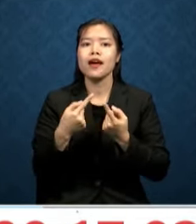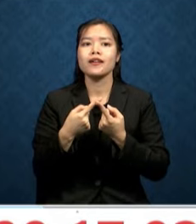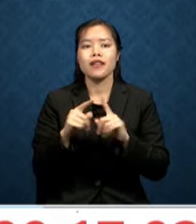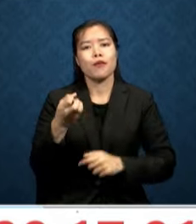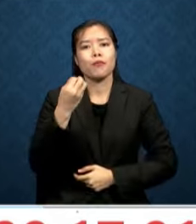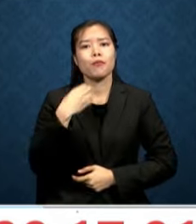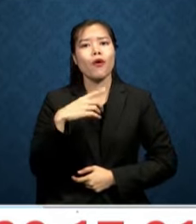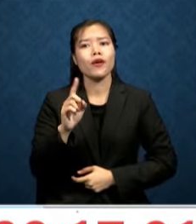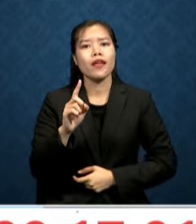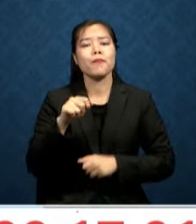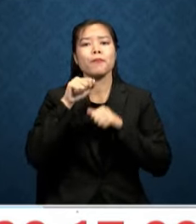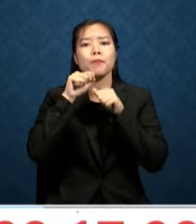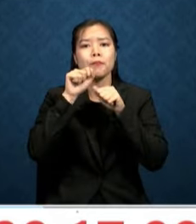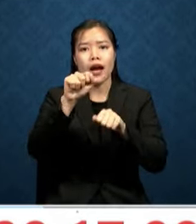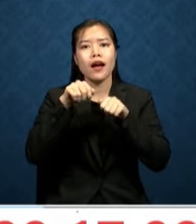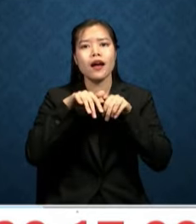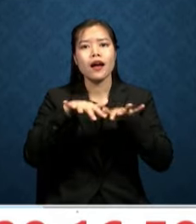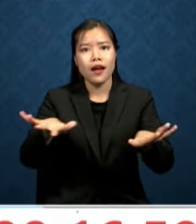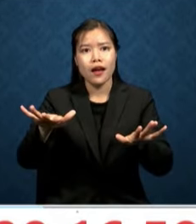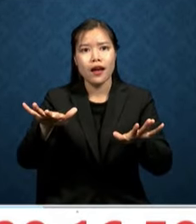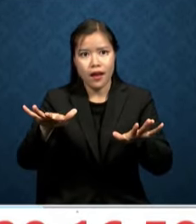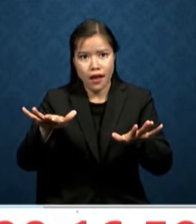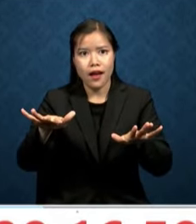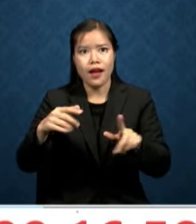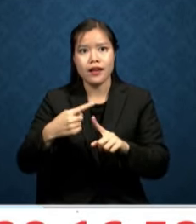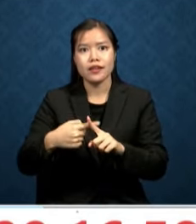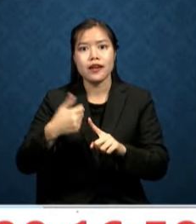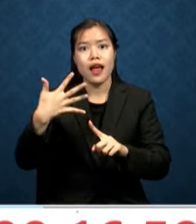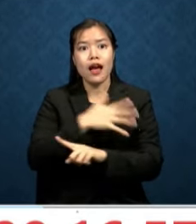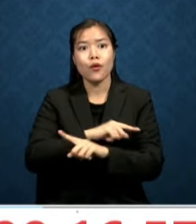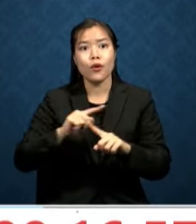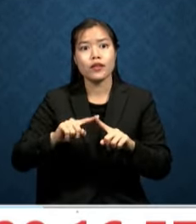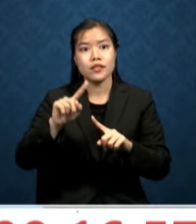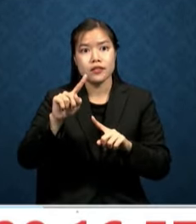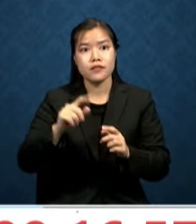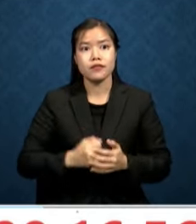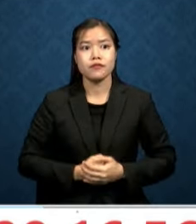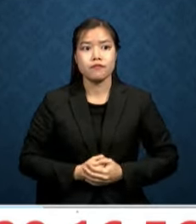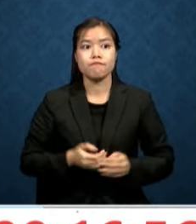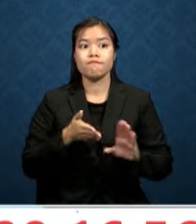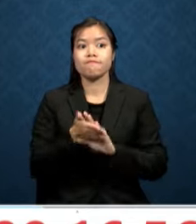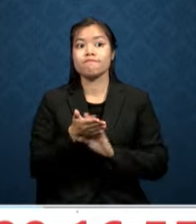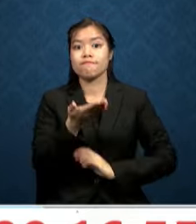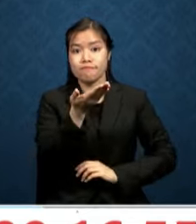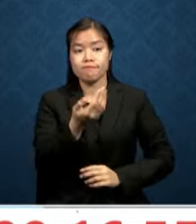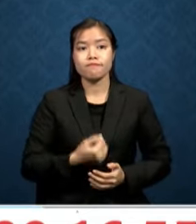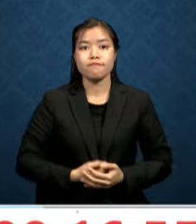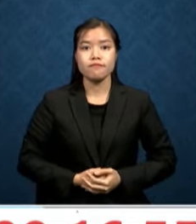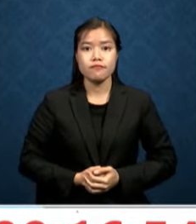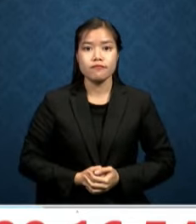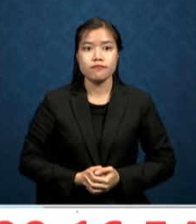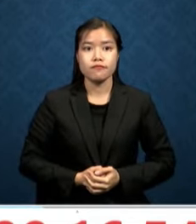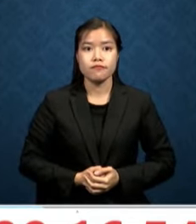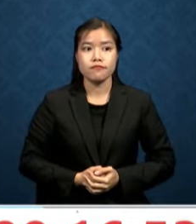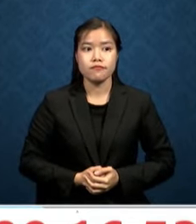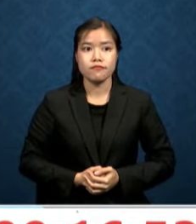จะเป็นการประกาศนะครับเจตนารมณ์ในวันที่1พฤษภาคมนะฮะขอสไลด์ถัดไปนะครับแน่